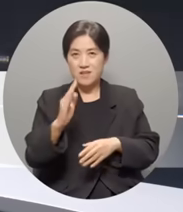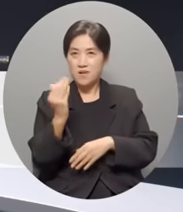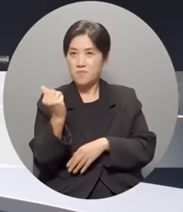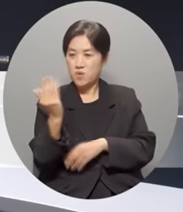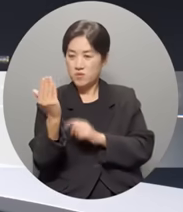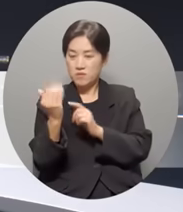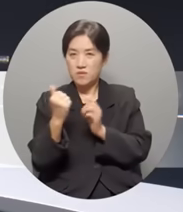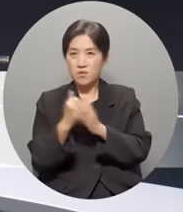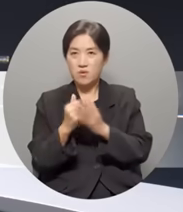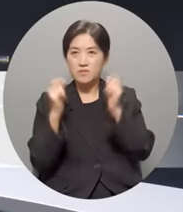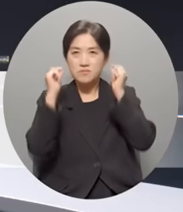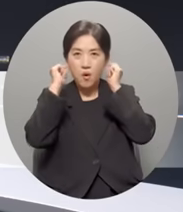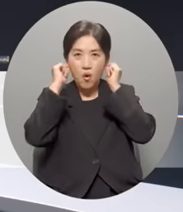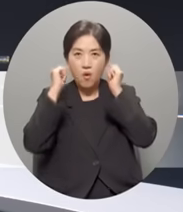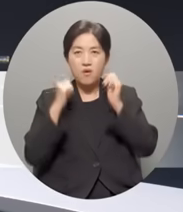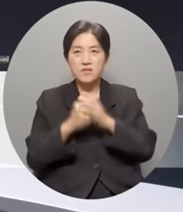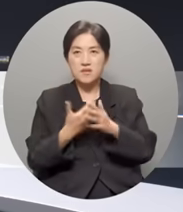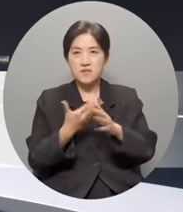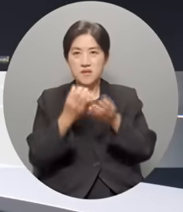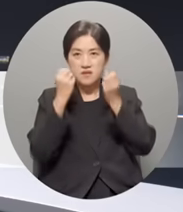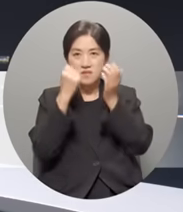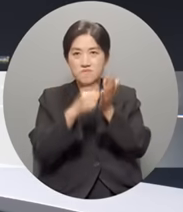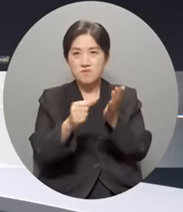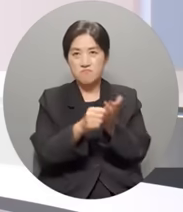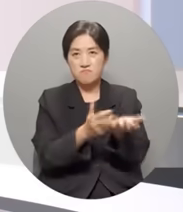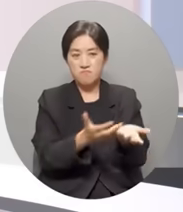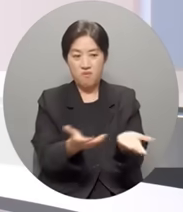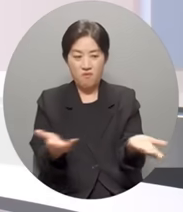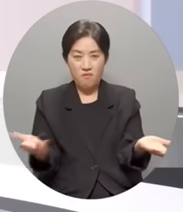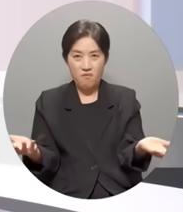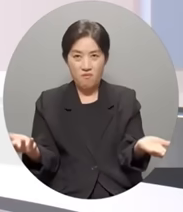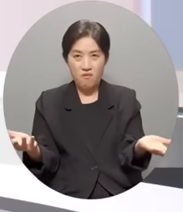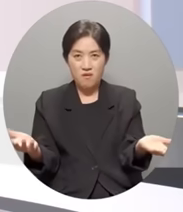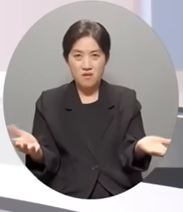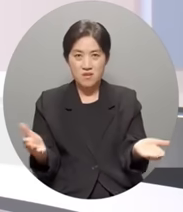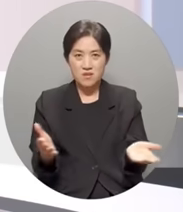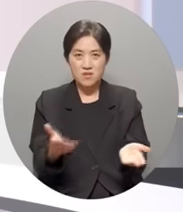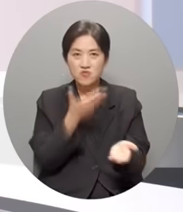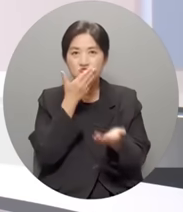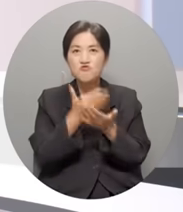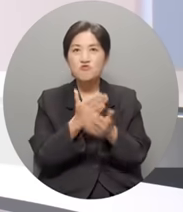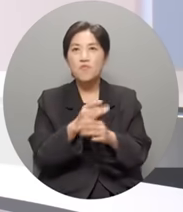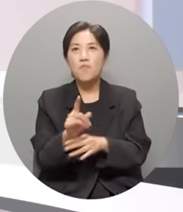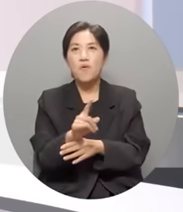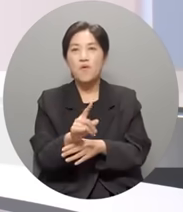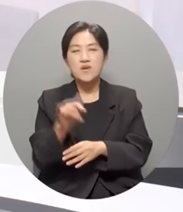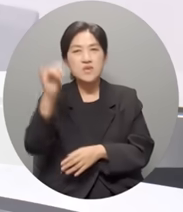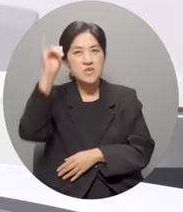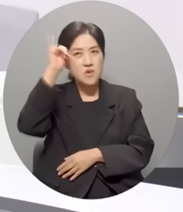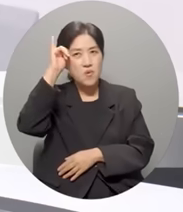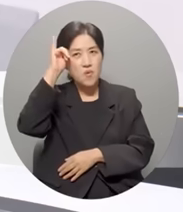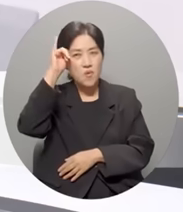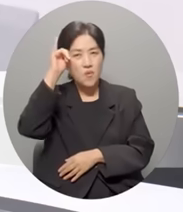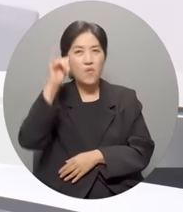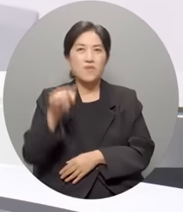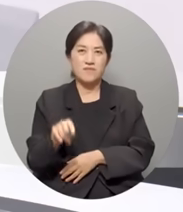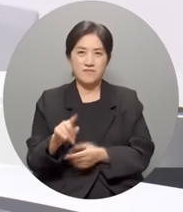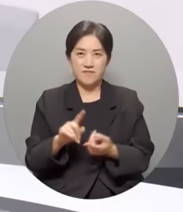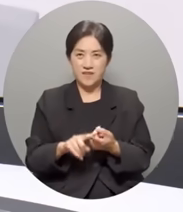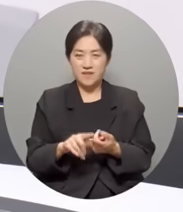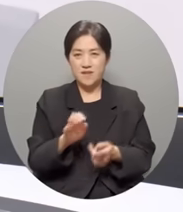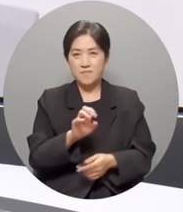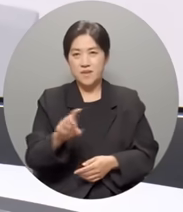폴더블폰과 무선 이어폰 등 다른 신제품들도 대거 소개됐는데 핵심은 인공지능 AI였습니다.